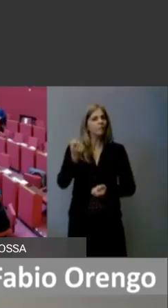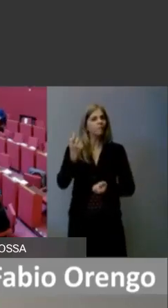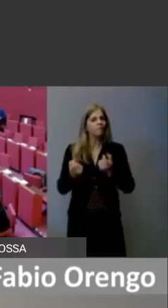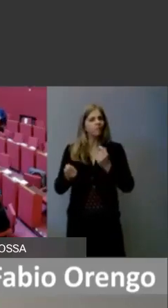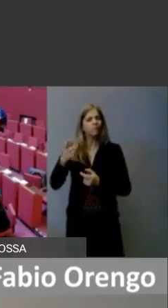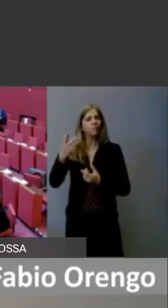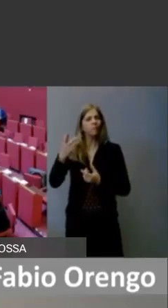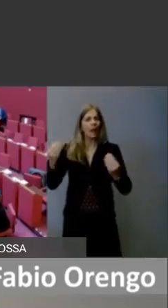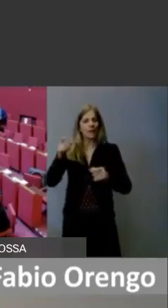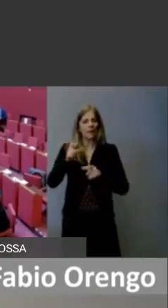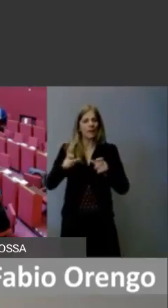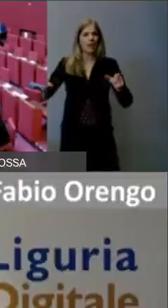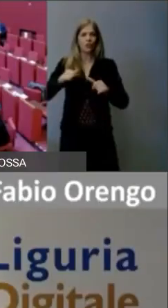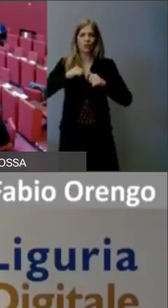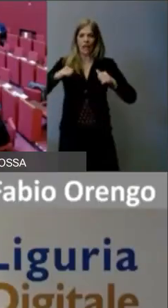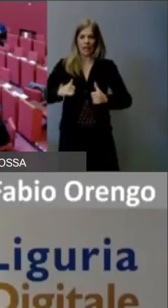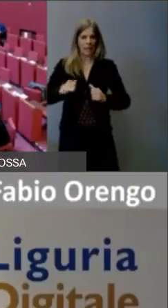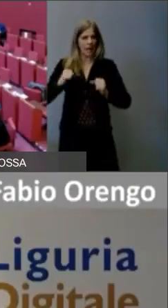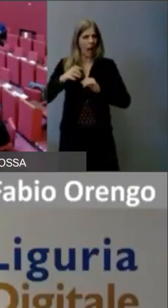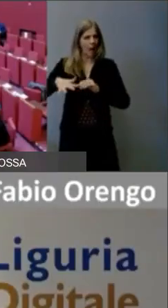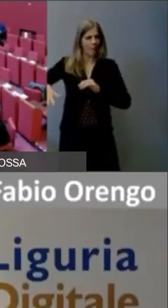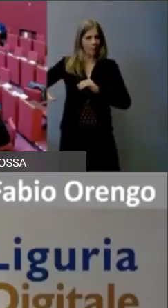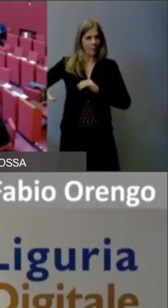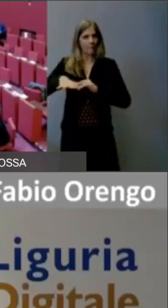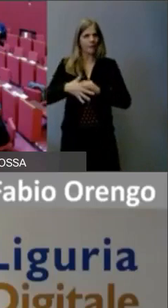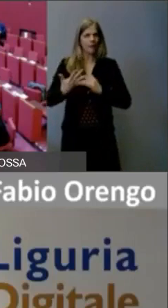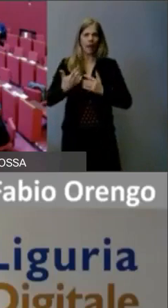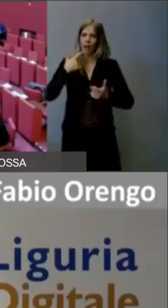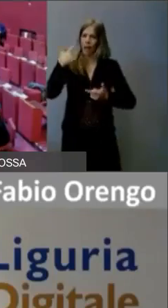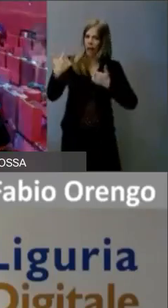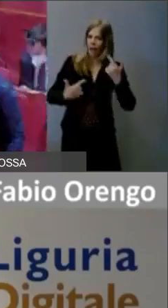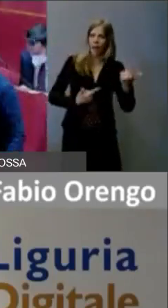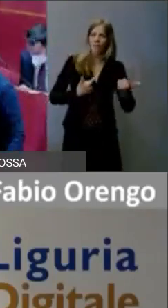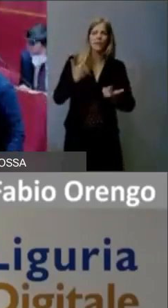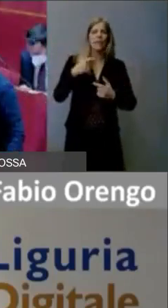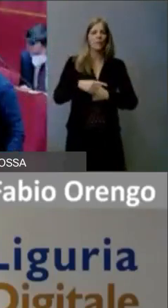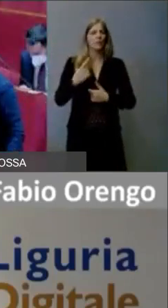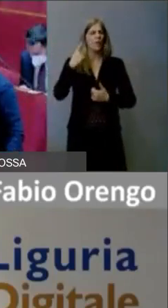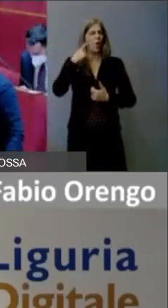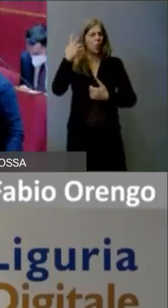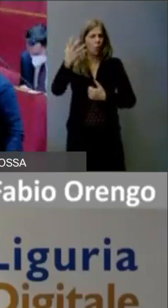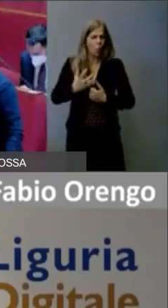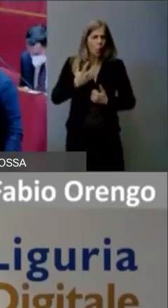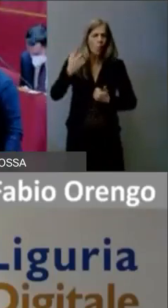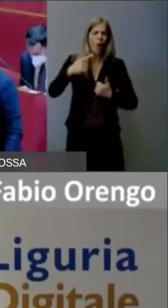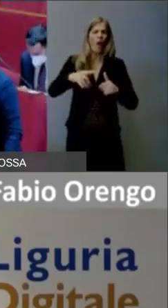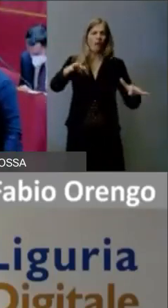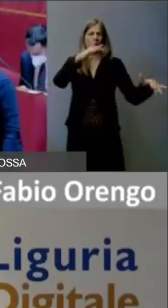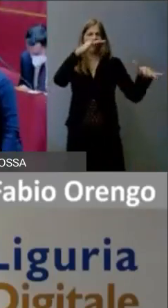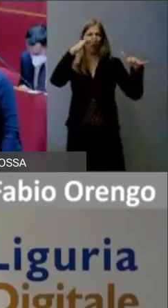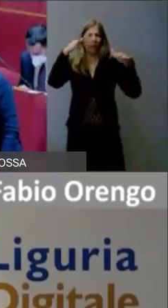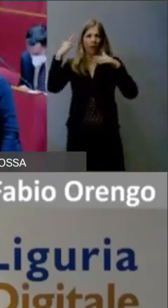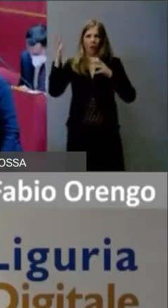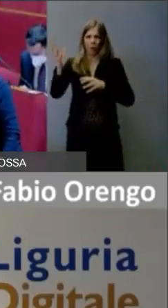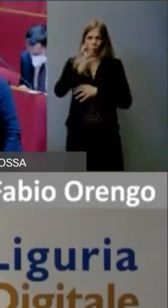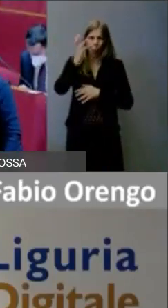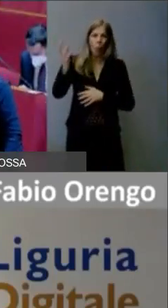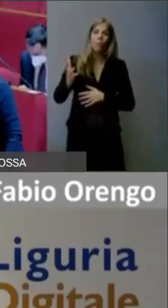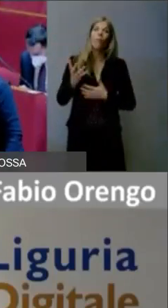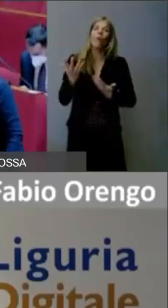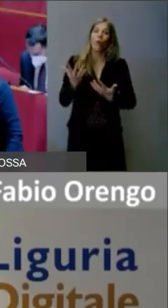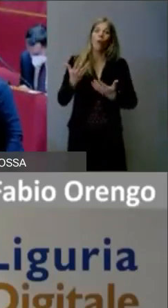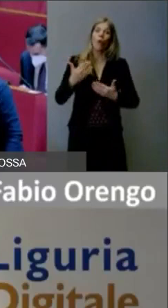cittadini circostanti che segnalano appunto rumori, fumi durante tutte le ore